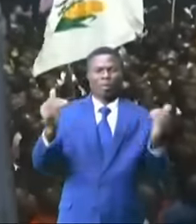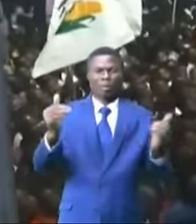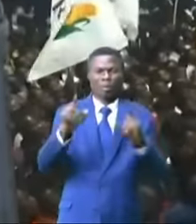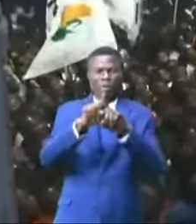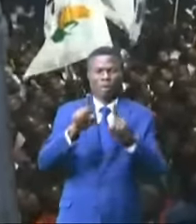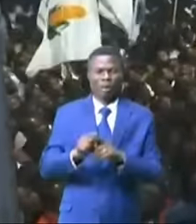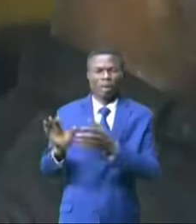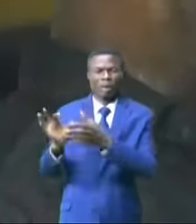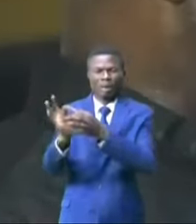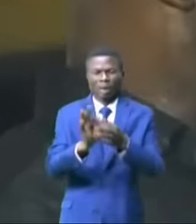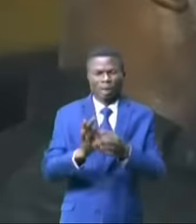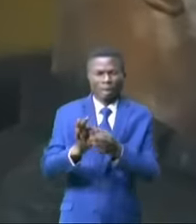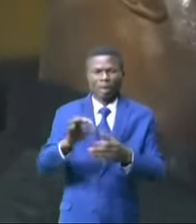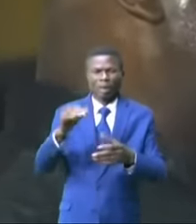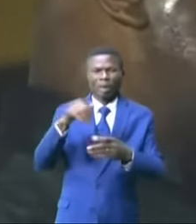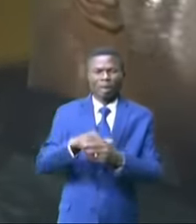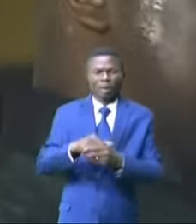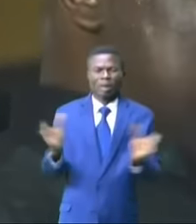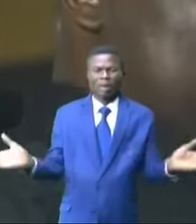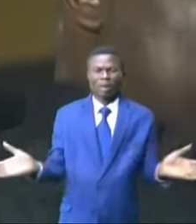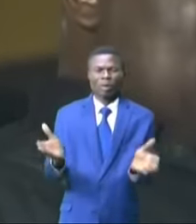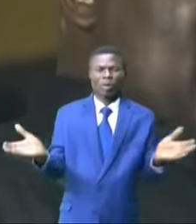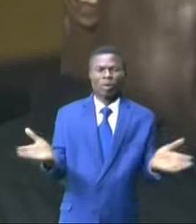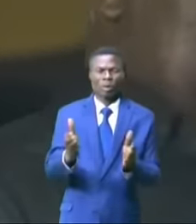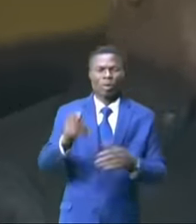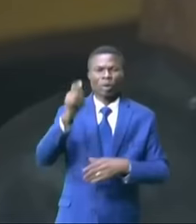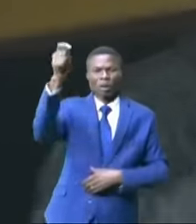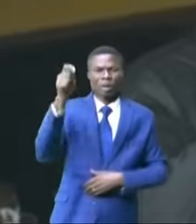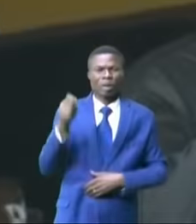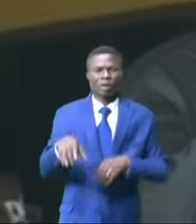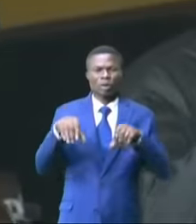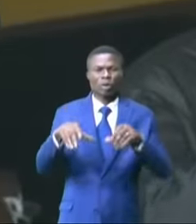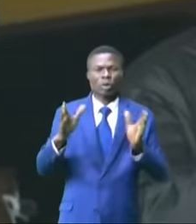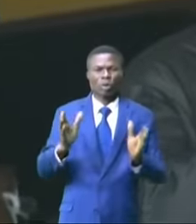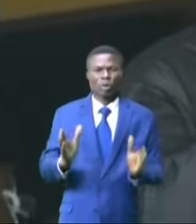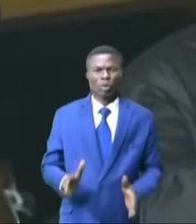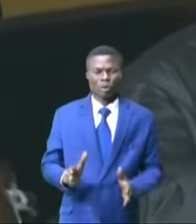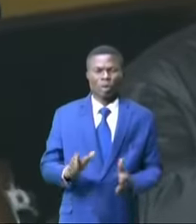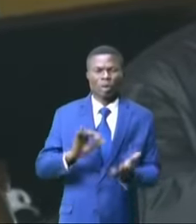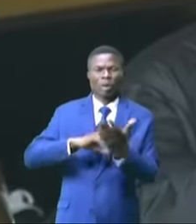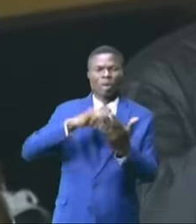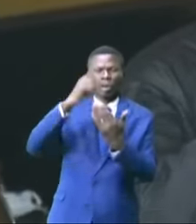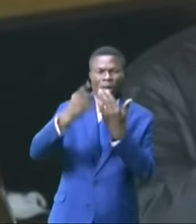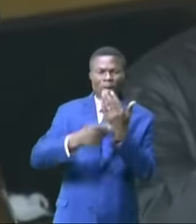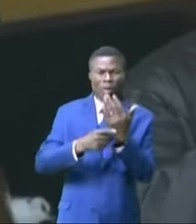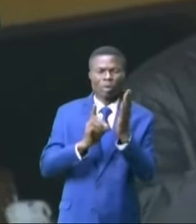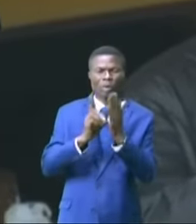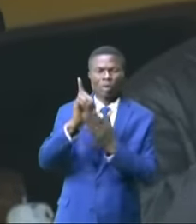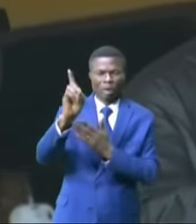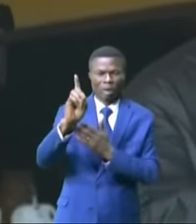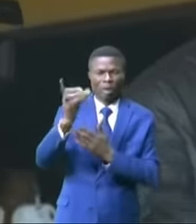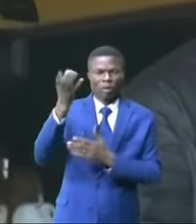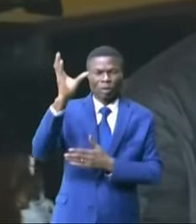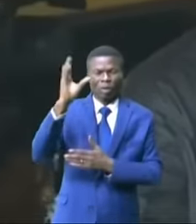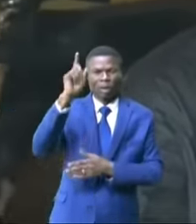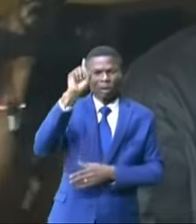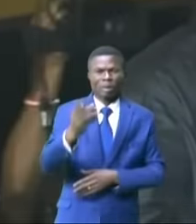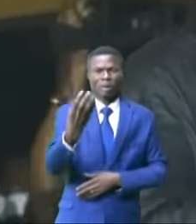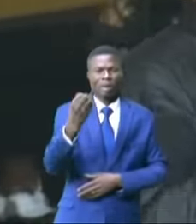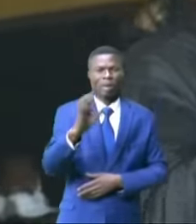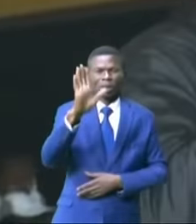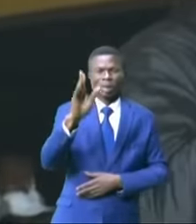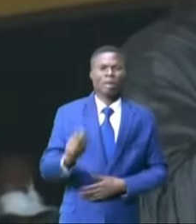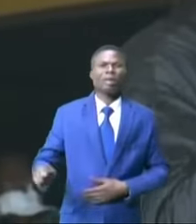de l'unité à travers le renforcement de l'armée congolaise, le programme du développement local de